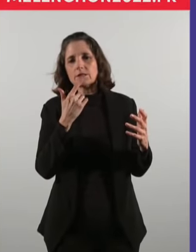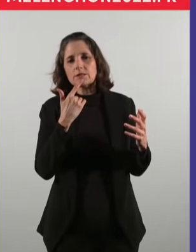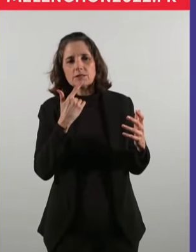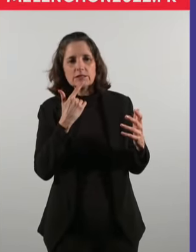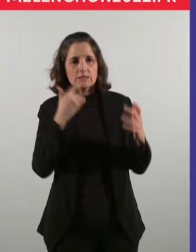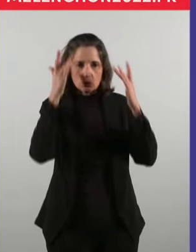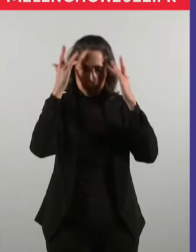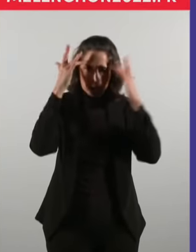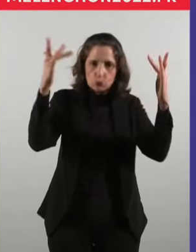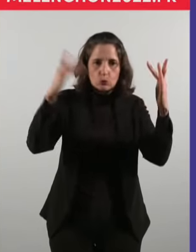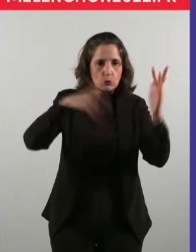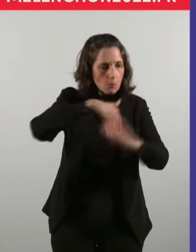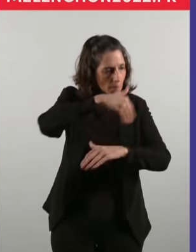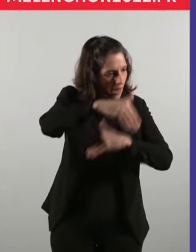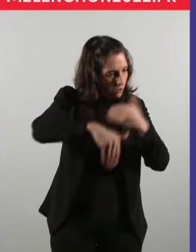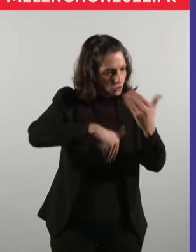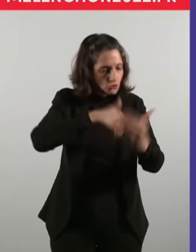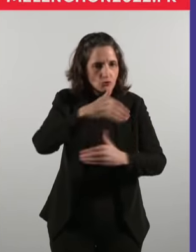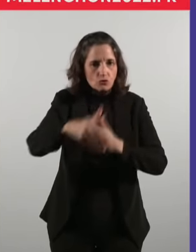l'inattendu.